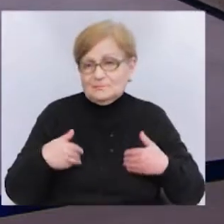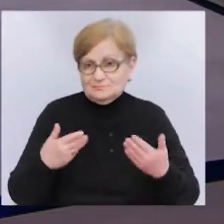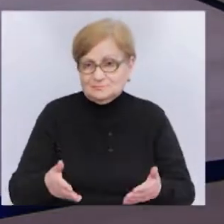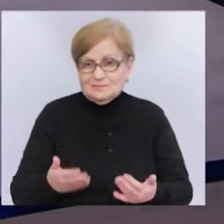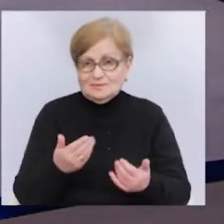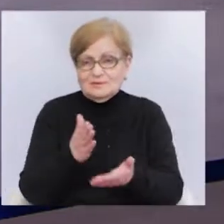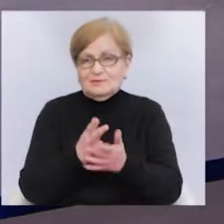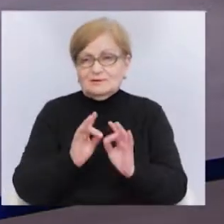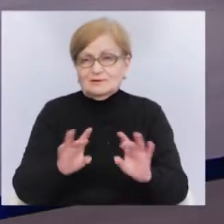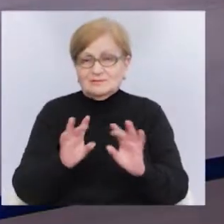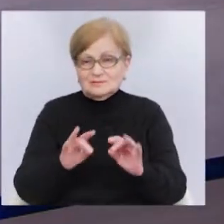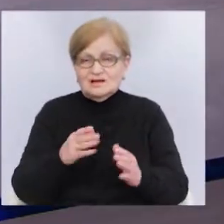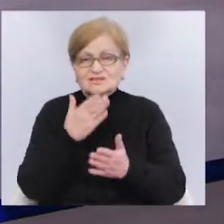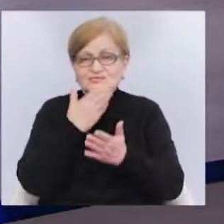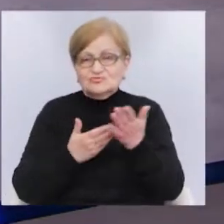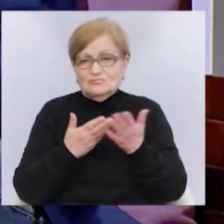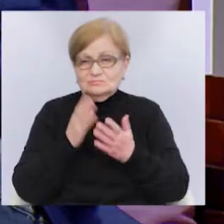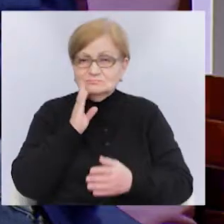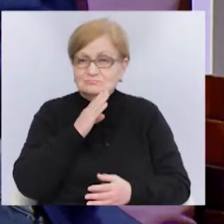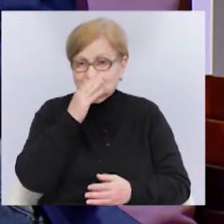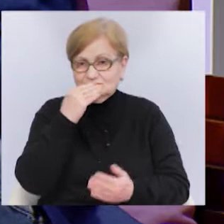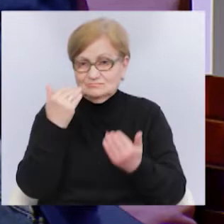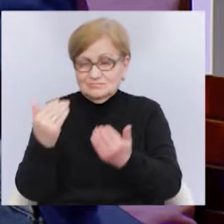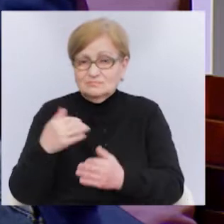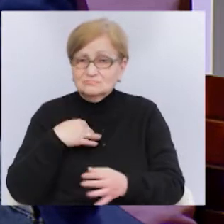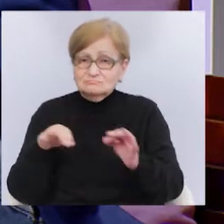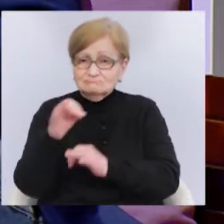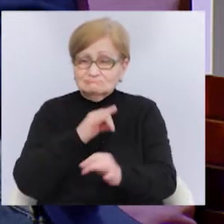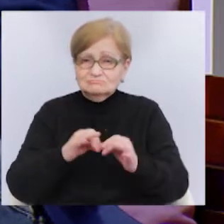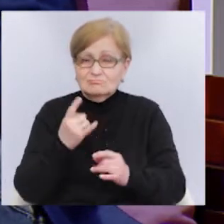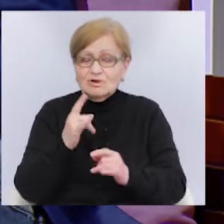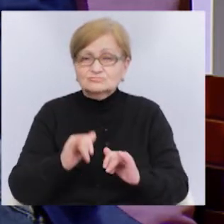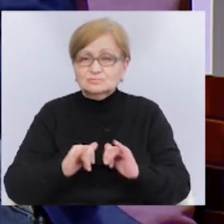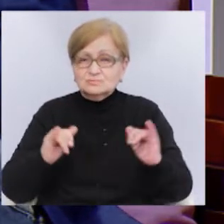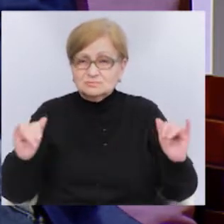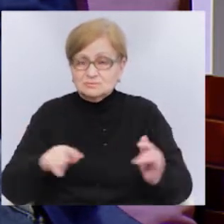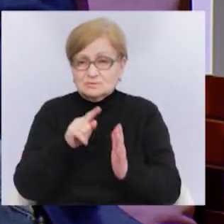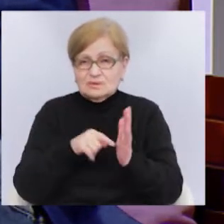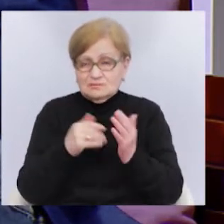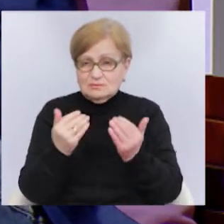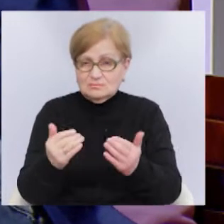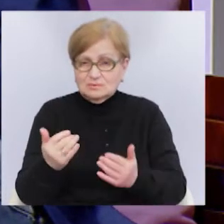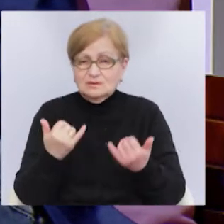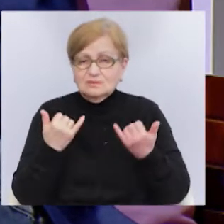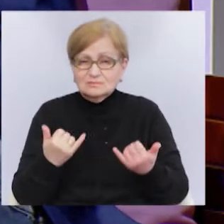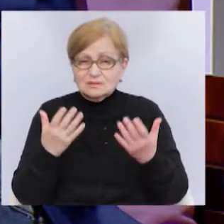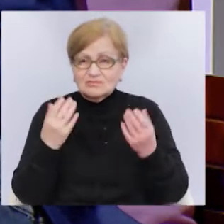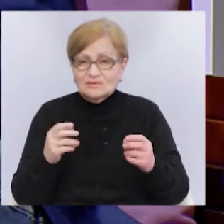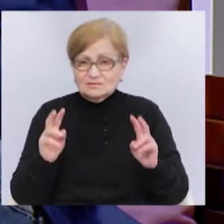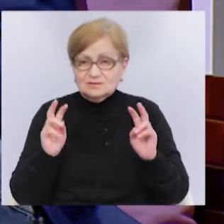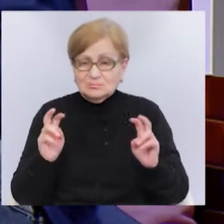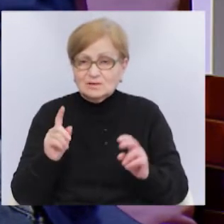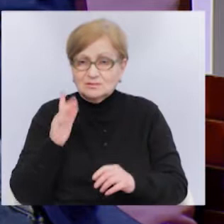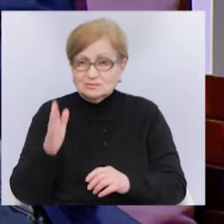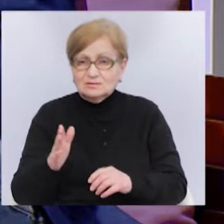მოგესალმებით, ეს არის გადაცემა რჩევები მშობლებს, საუბრობთ ბავშვის განვითარების საკითხებზე და დღევანდელი ჩვენი